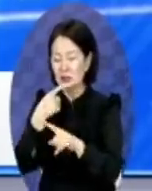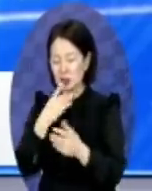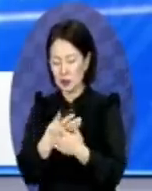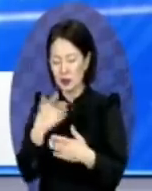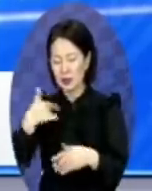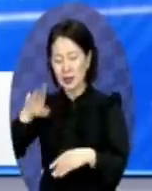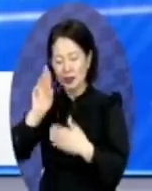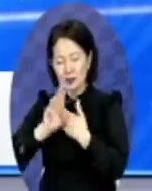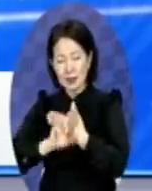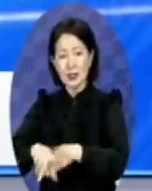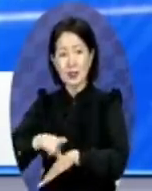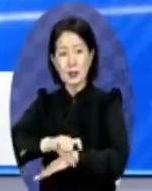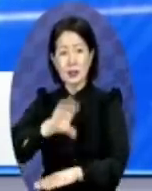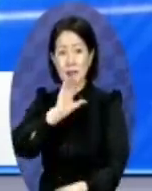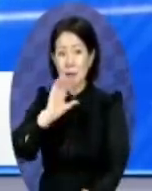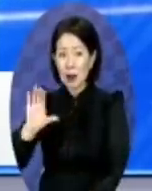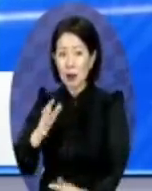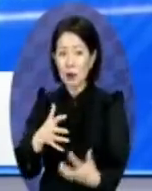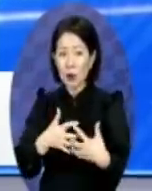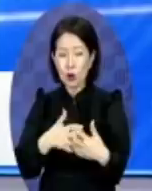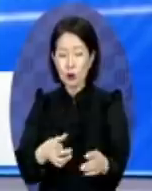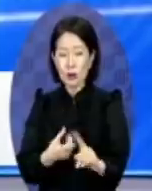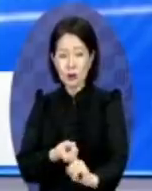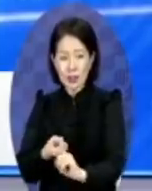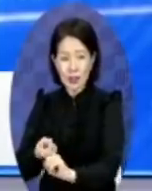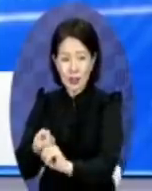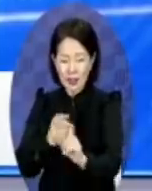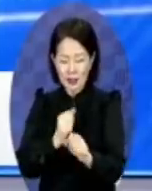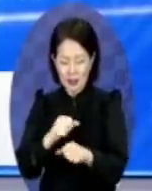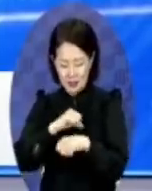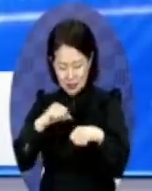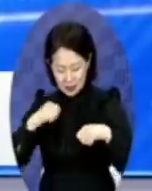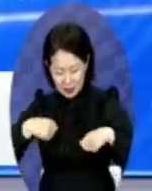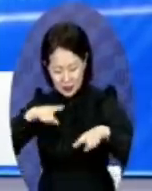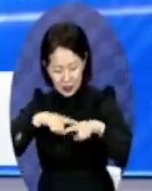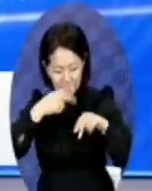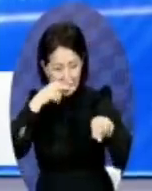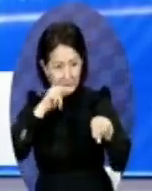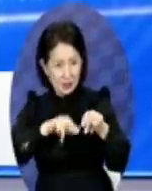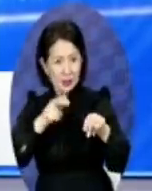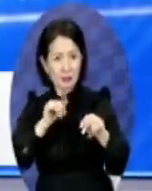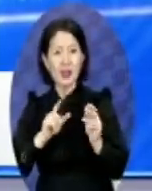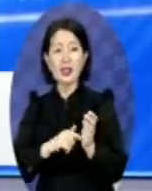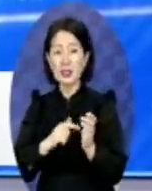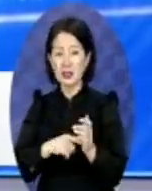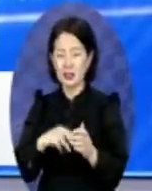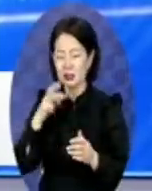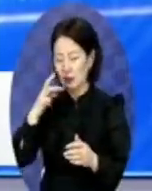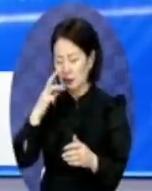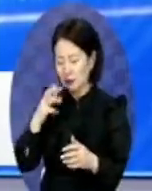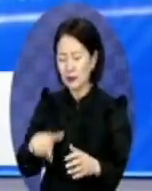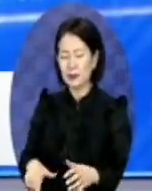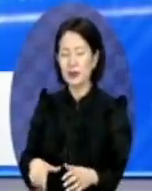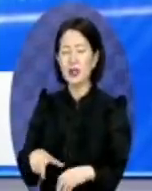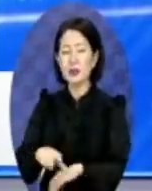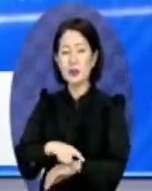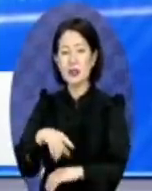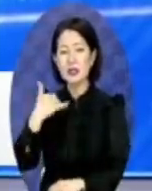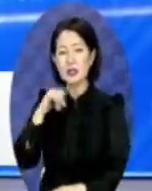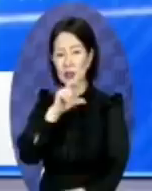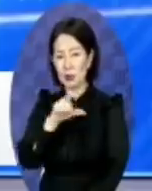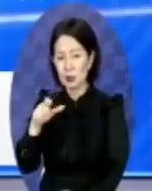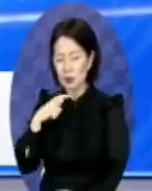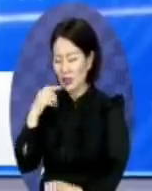цаашдаа мэрэгжлийн байгууллагууд уялдаа холбоотой ажиллаж мөн иргэдийн давхар хяналт байх хэрэгтэй гэдэг энэ мэдээлэл төрч мөн өнөөдөр энэ хөө мэрэгжлийн зарим